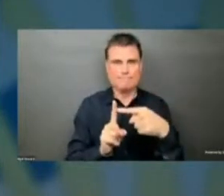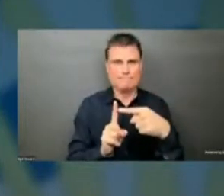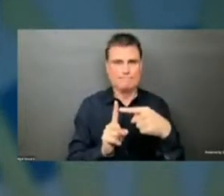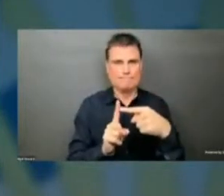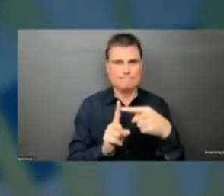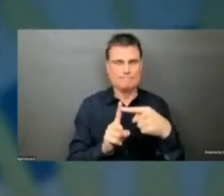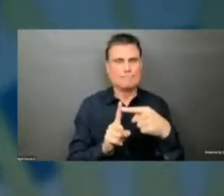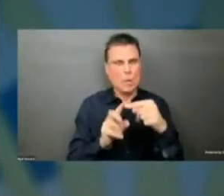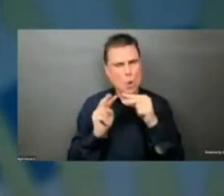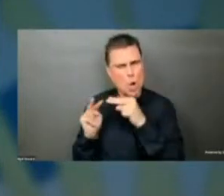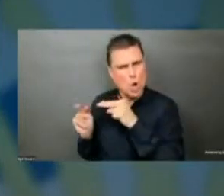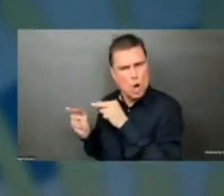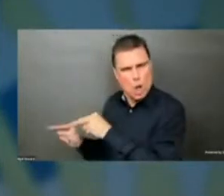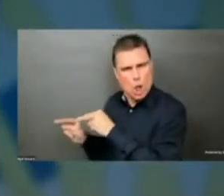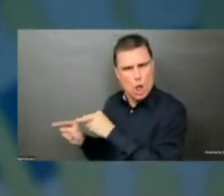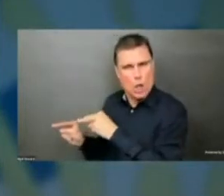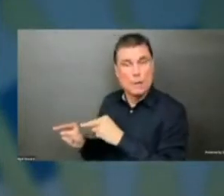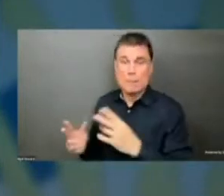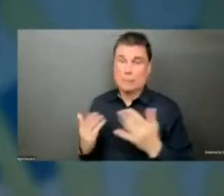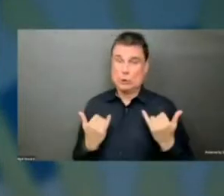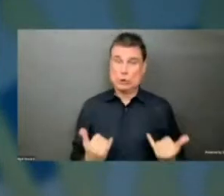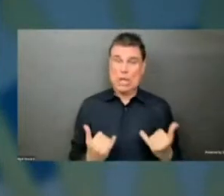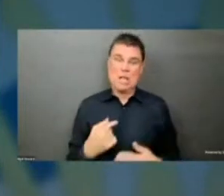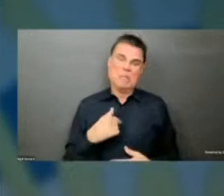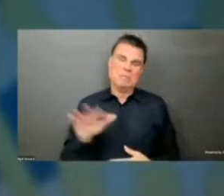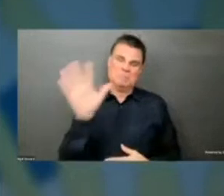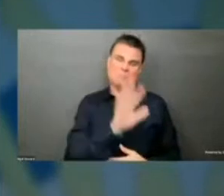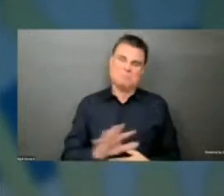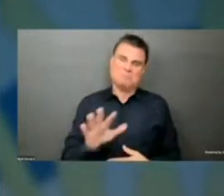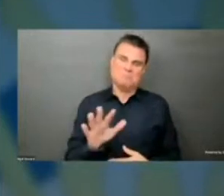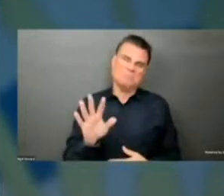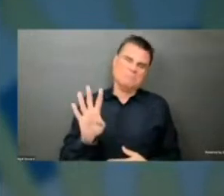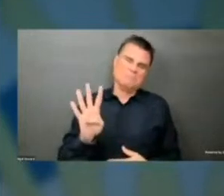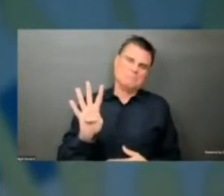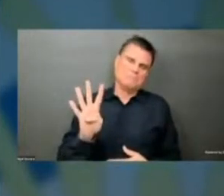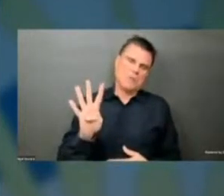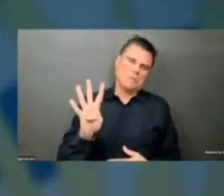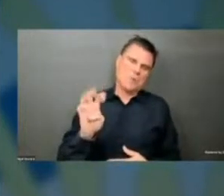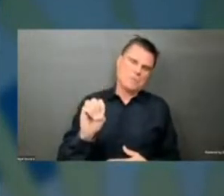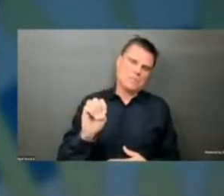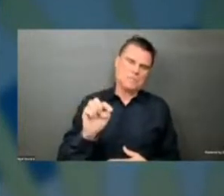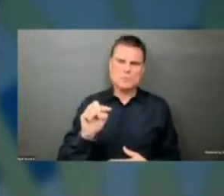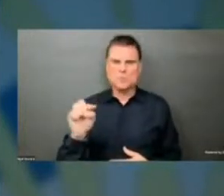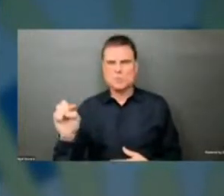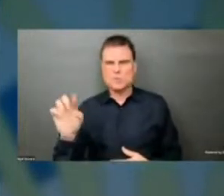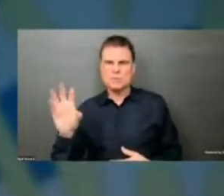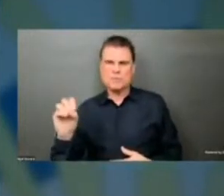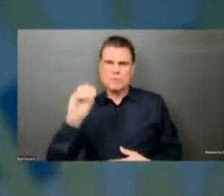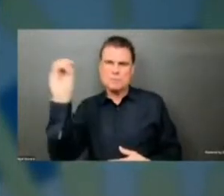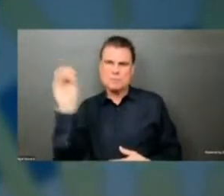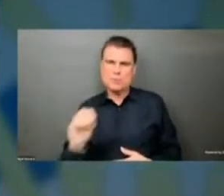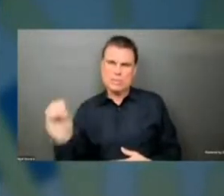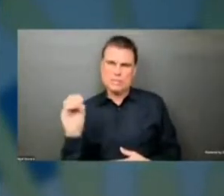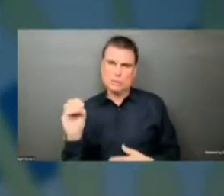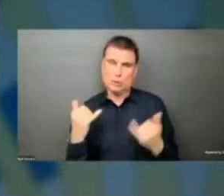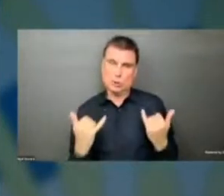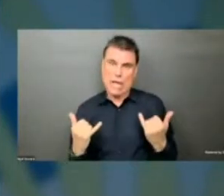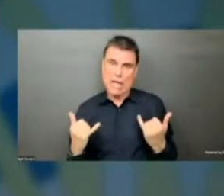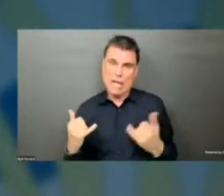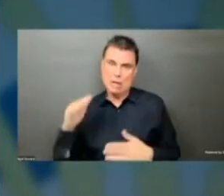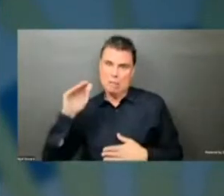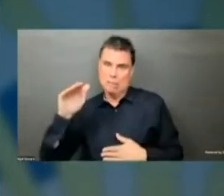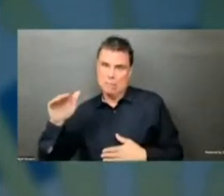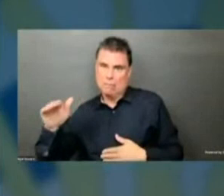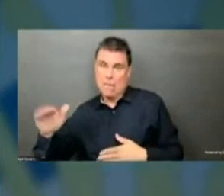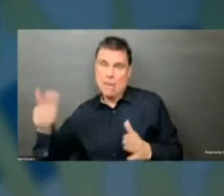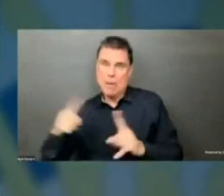the 我们 40 恢复 to 到 50% 正常 of 社交 our 的 infectious 70%， contact 大家可以 rate 看到 compared 如 to 果是40 pre-pandemic. 就往下 So 走 that means that